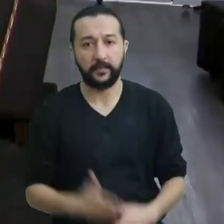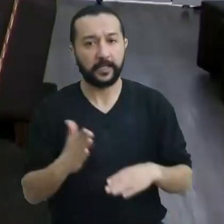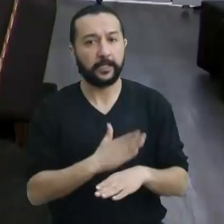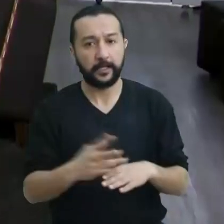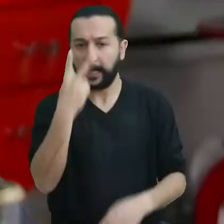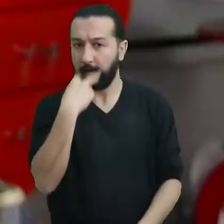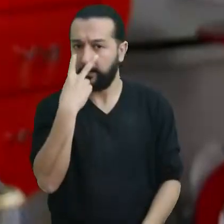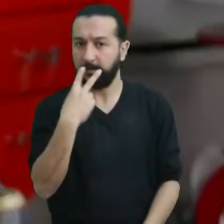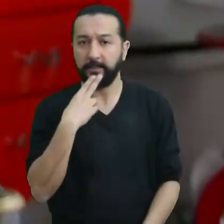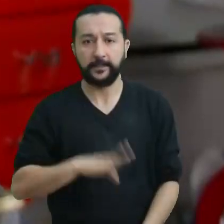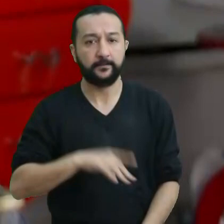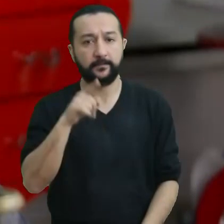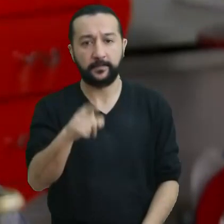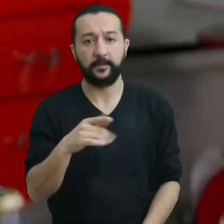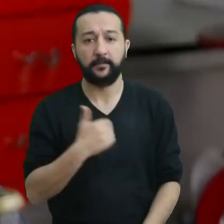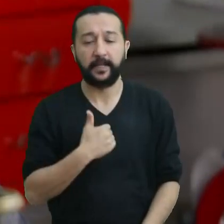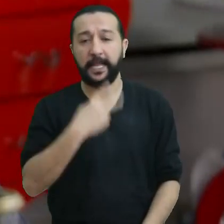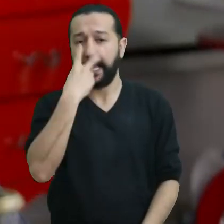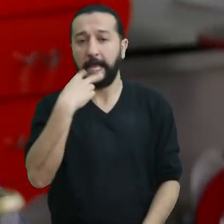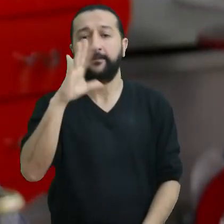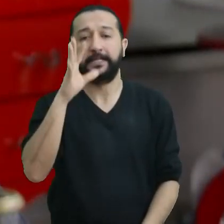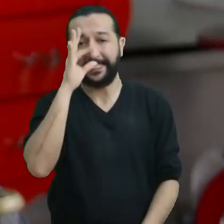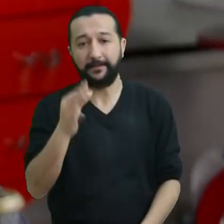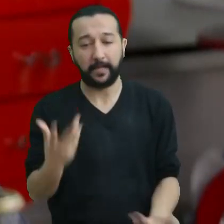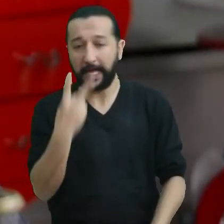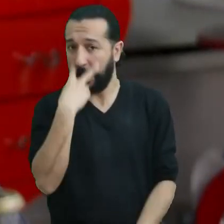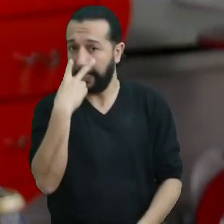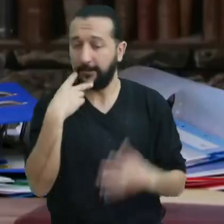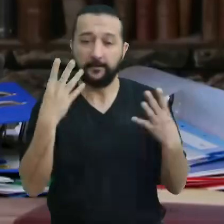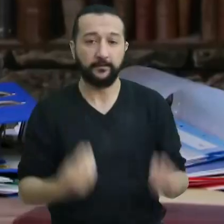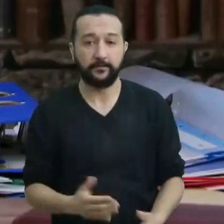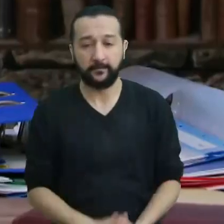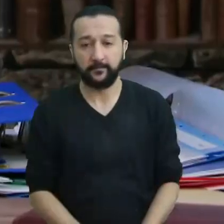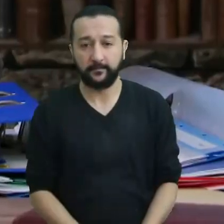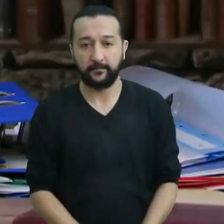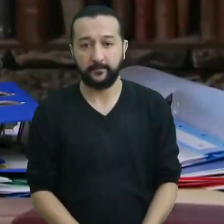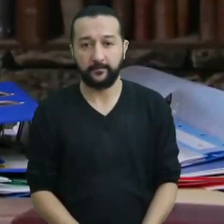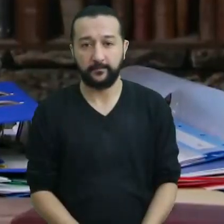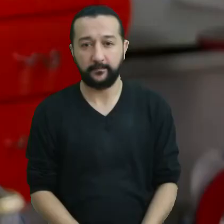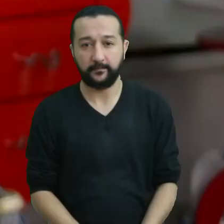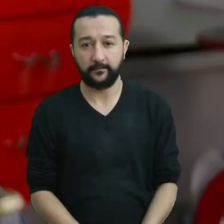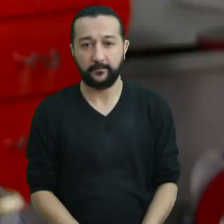Niye ağlıyorsun kızım sen? Ben ağlamayayım da kim ağlasın?